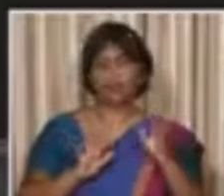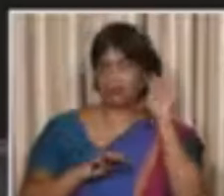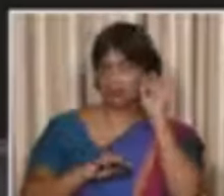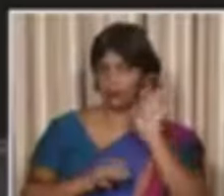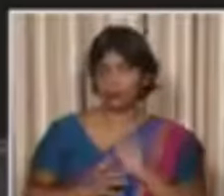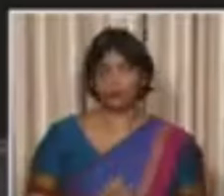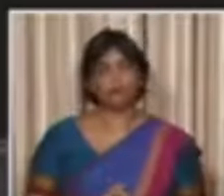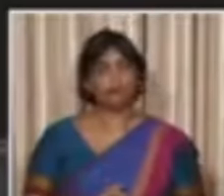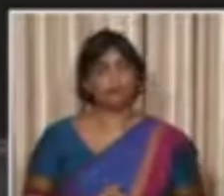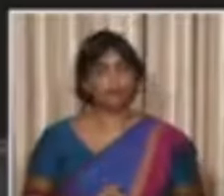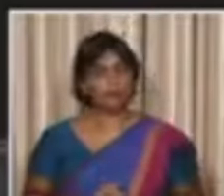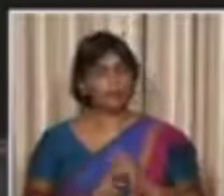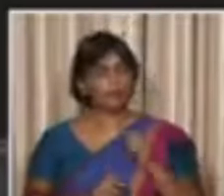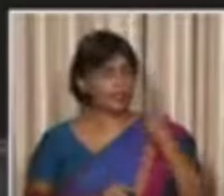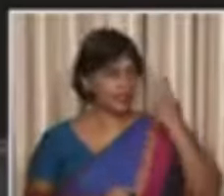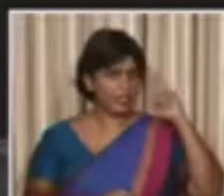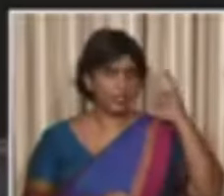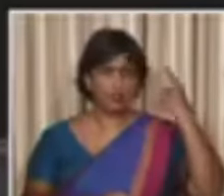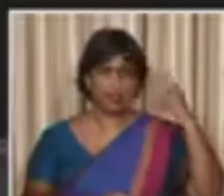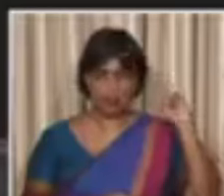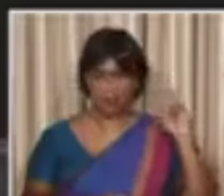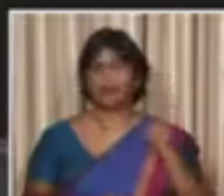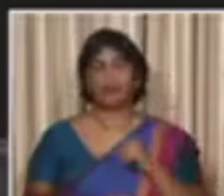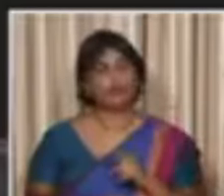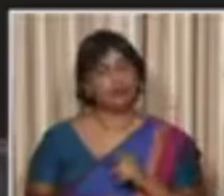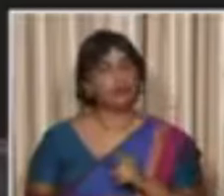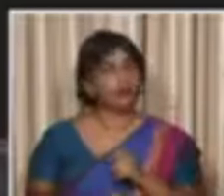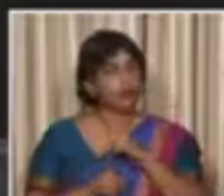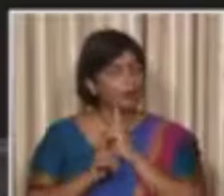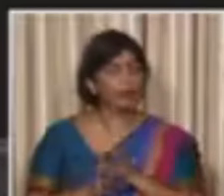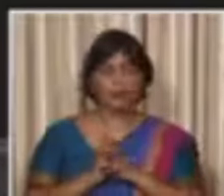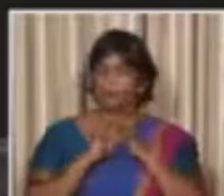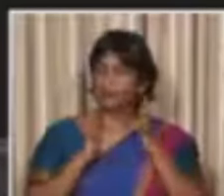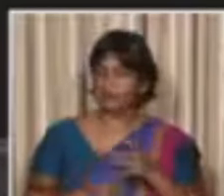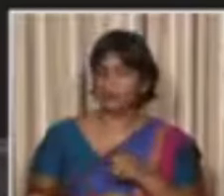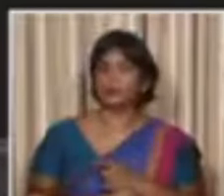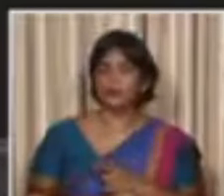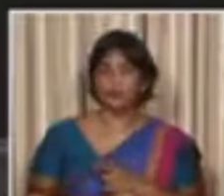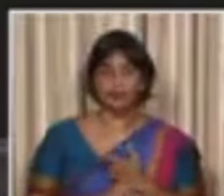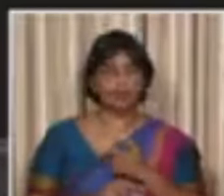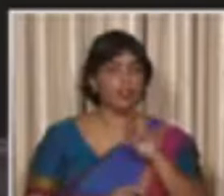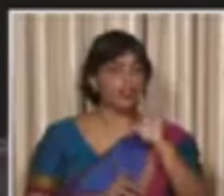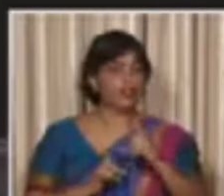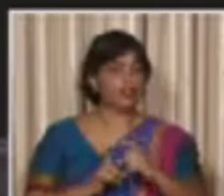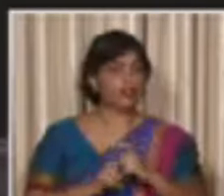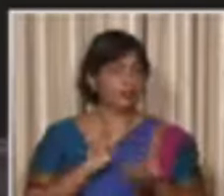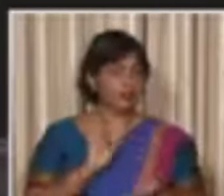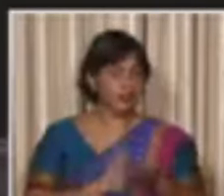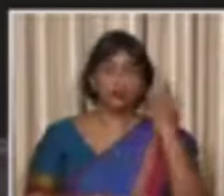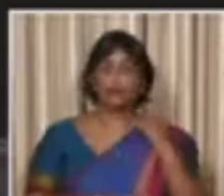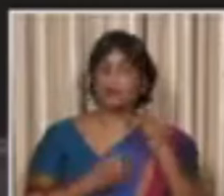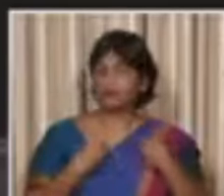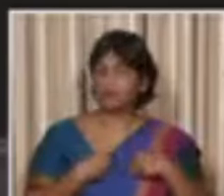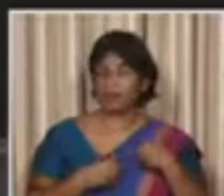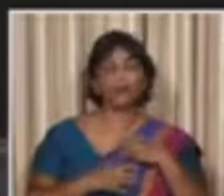වුණේ. දැන් අපිට ඊයේ පෙරේදා ඊට වඩා ඊට 25 ගුණයක් විතර වැඩි